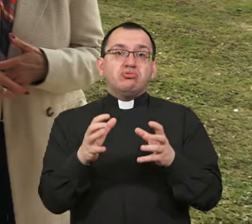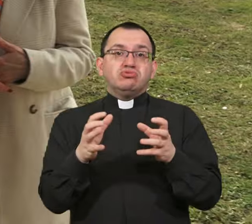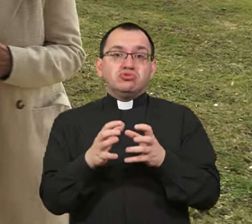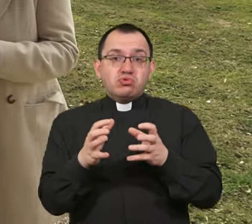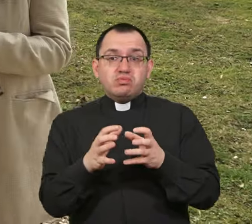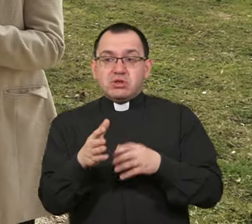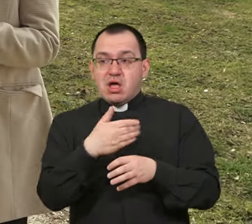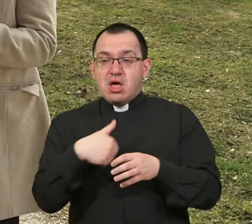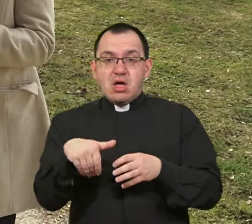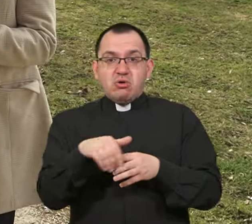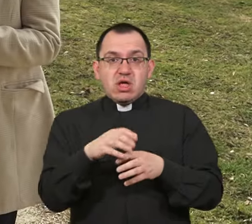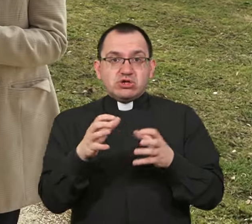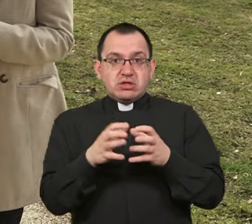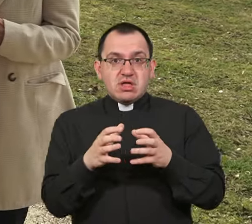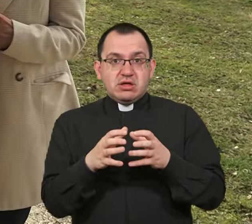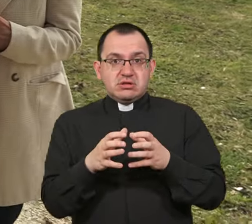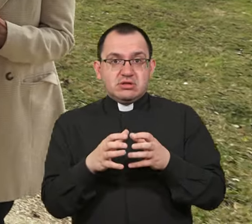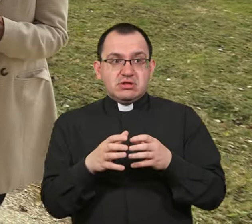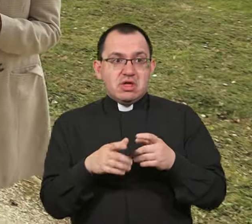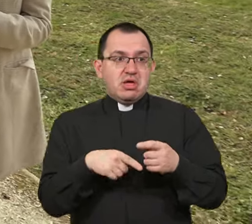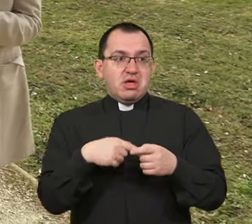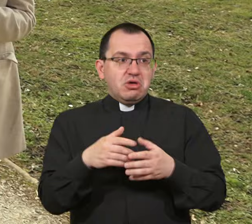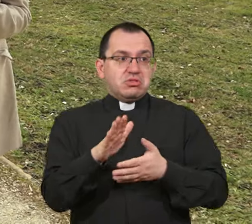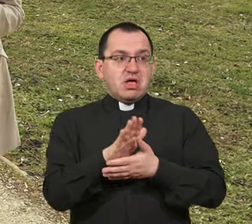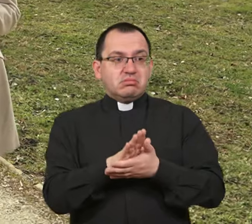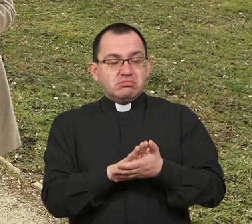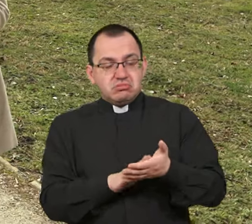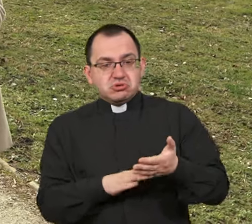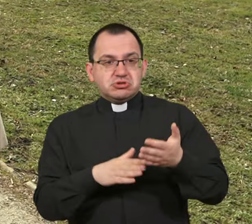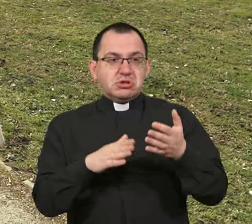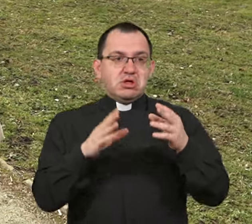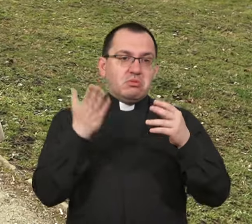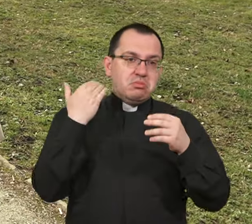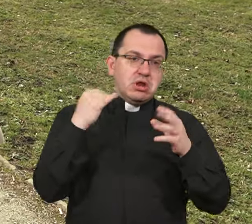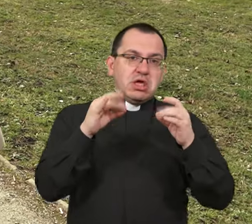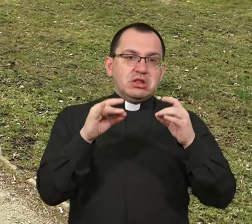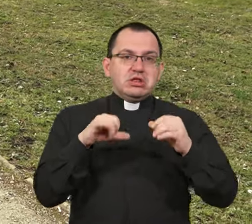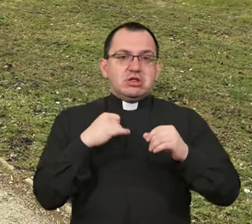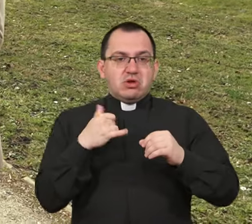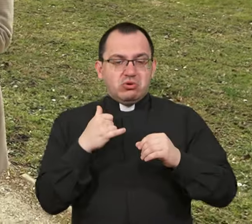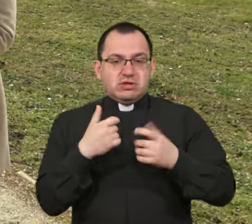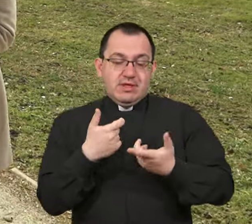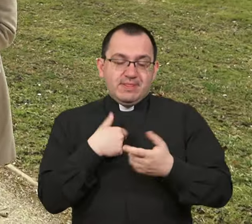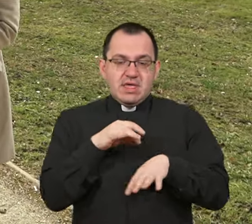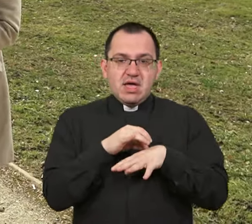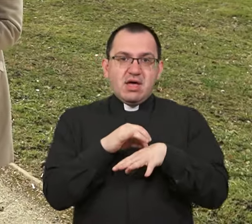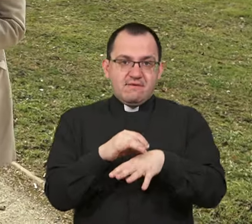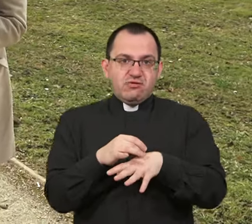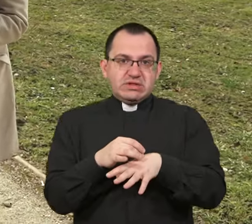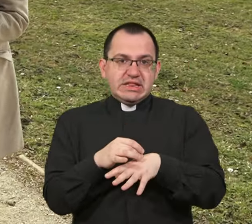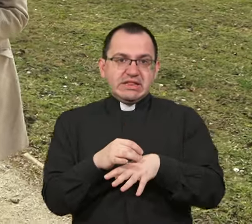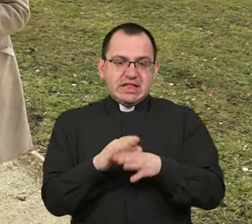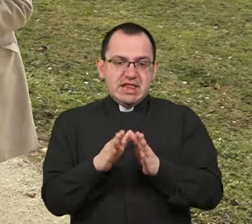naše župne zajednice i tako smo zapravo onda krenuli. To je sad već više od 10 godina i ja sam zapravo voditelj liturgijskih